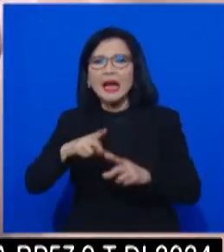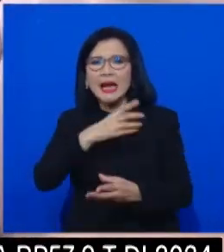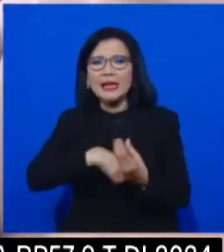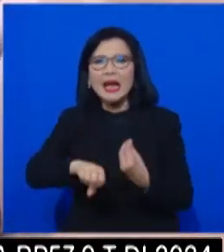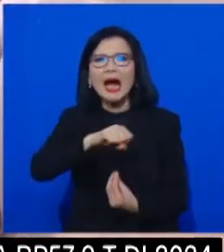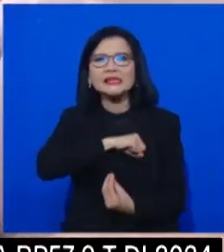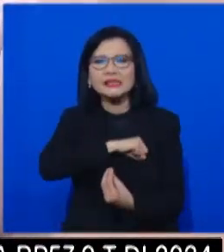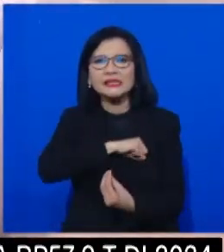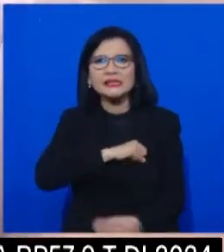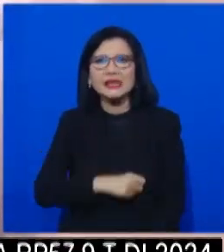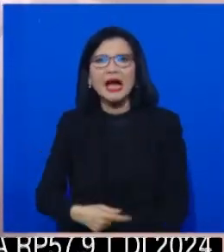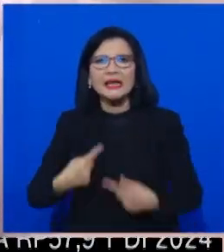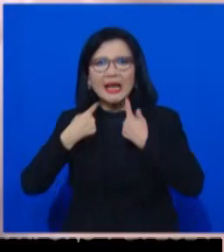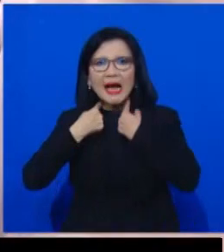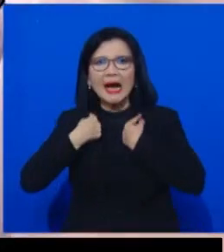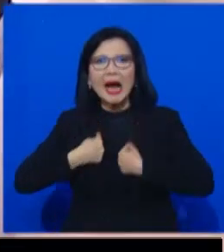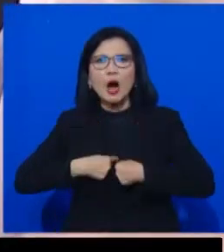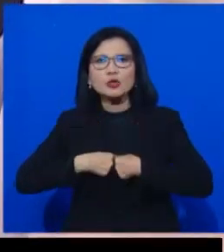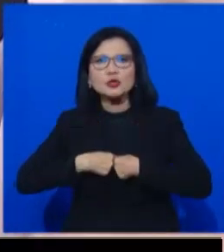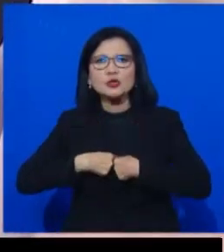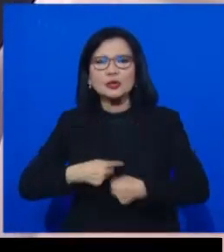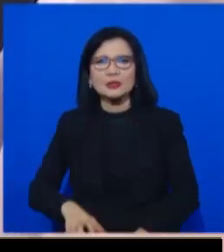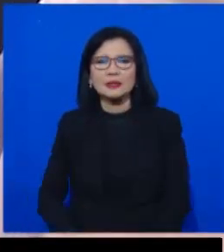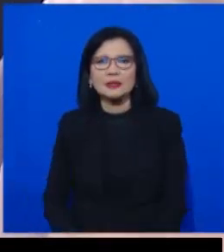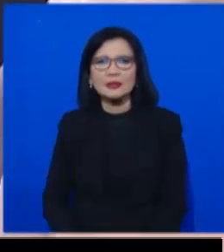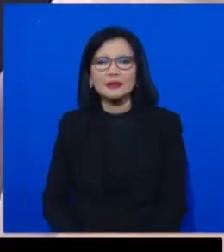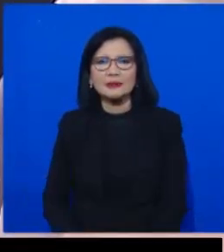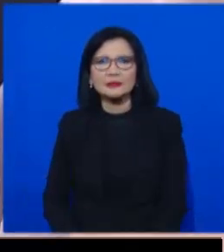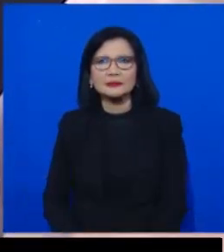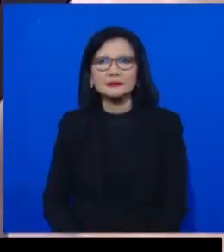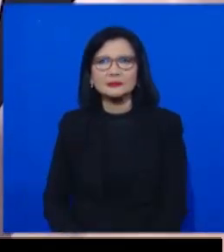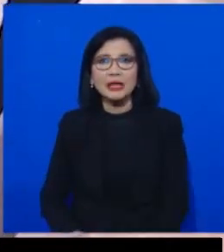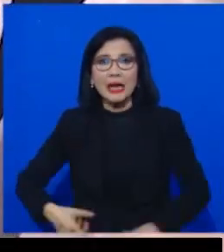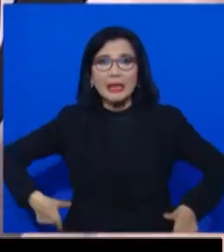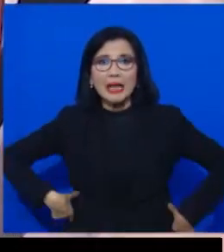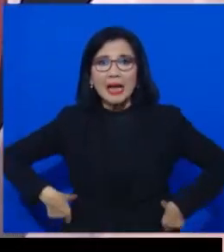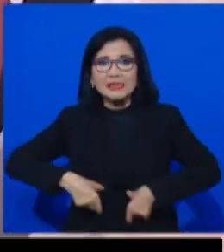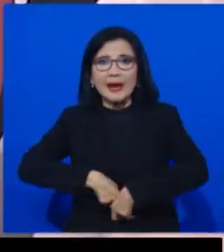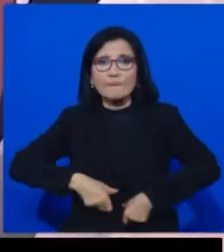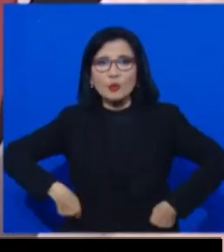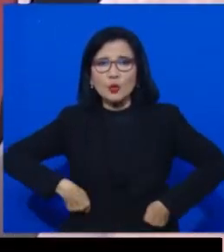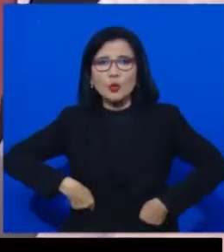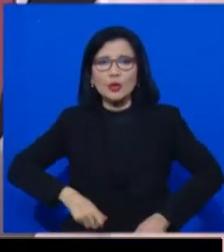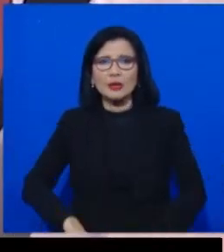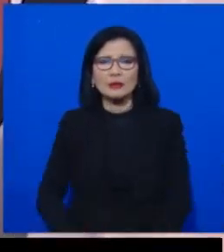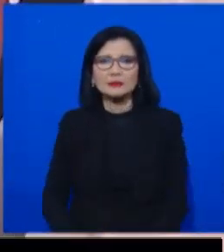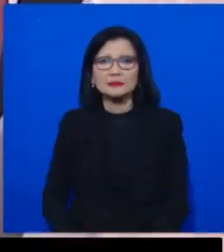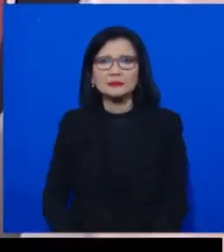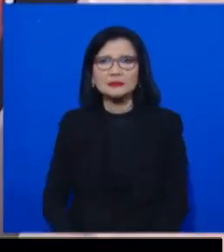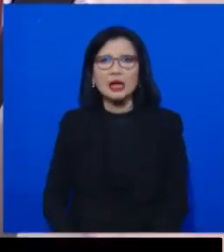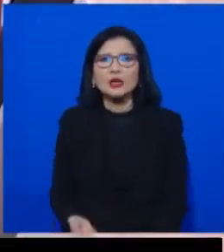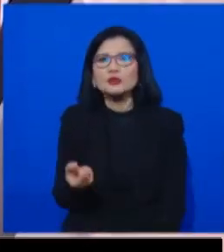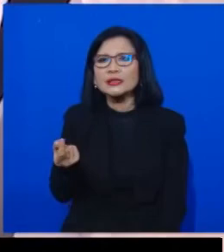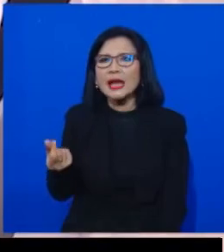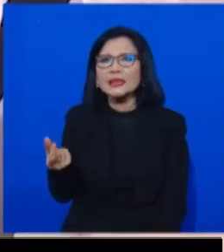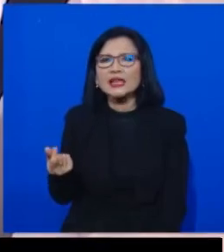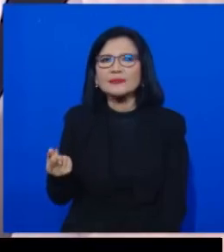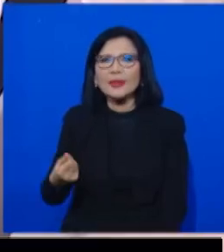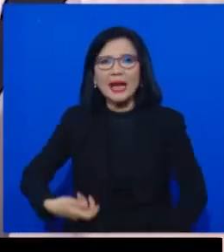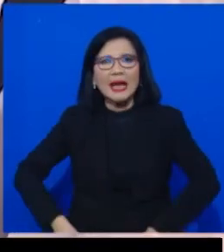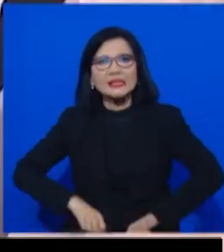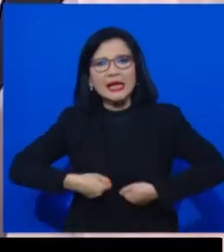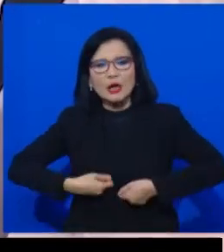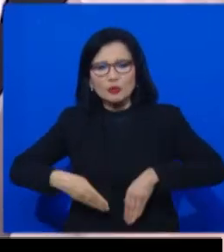apa? Kaos oblong putih, terus sabuk ihram, tasbih, sarung,